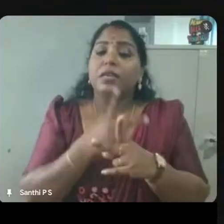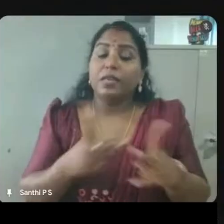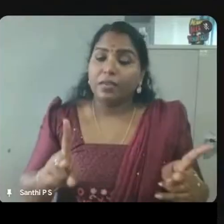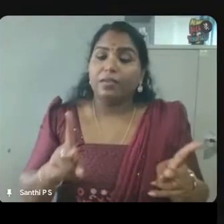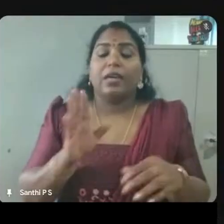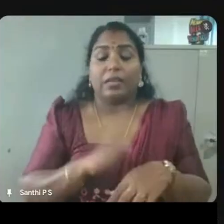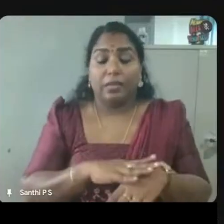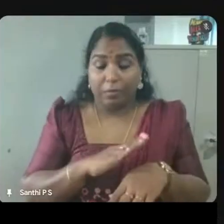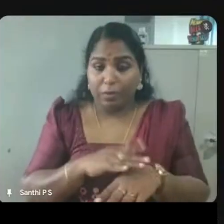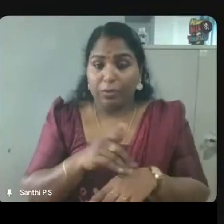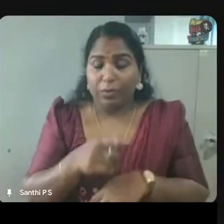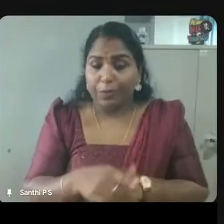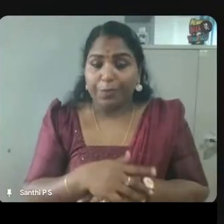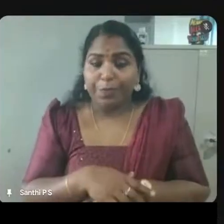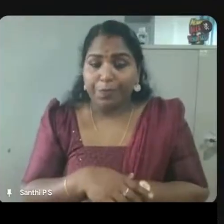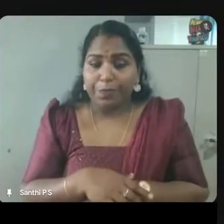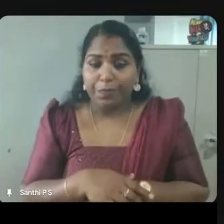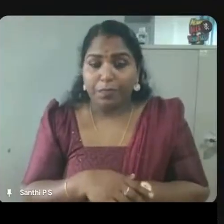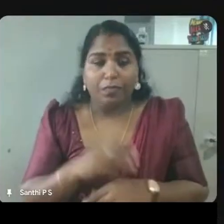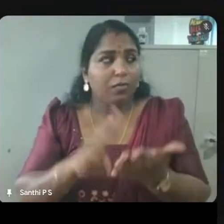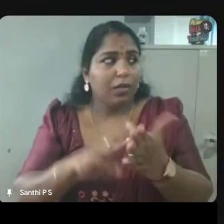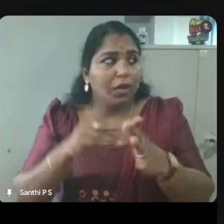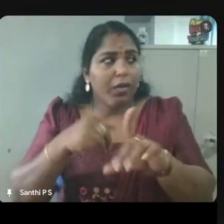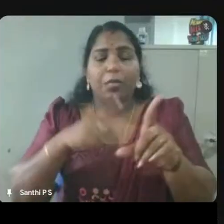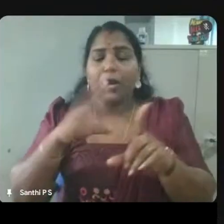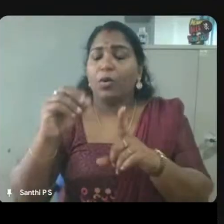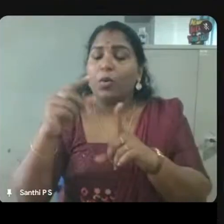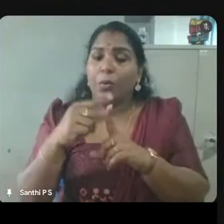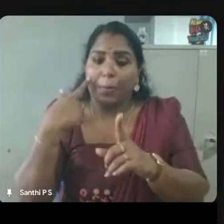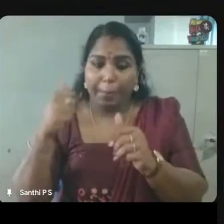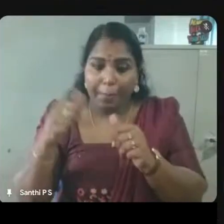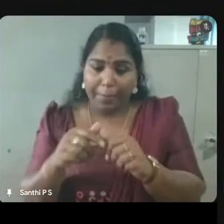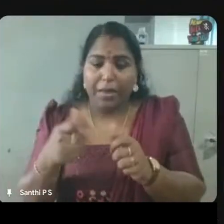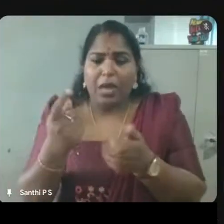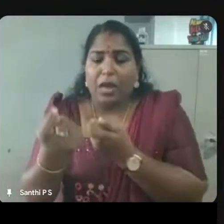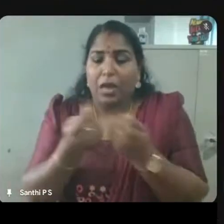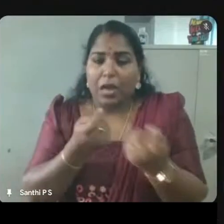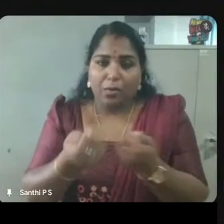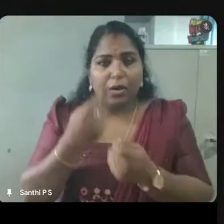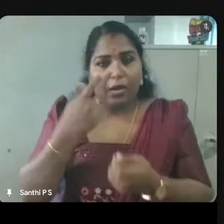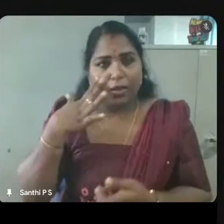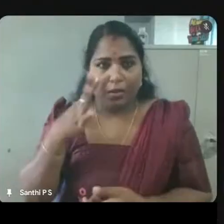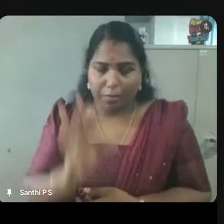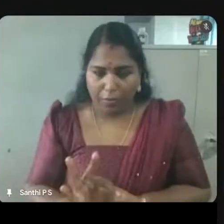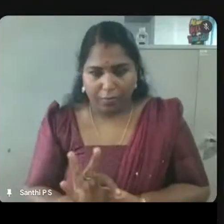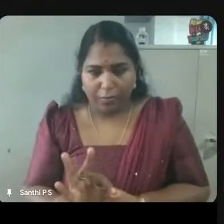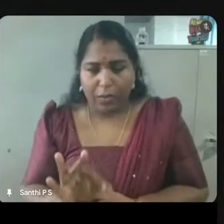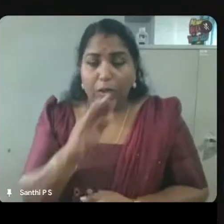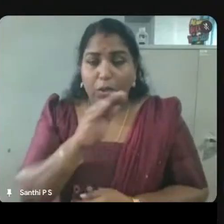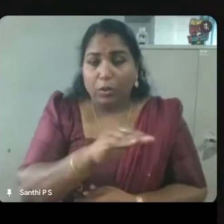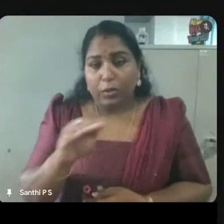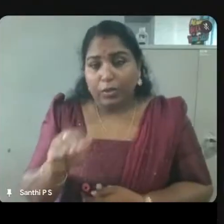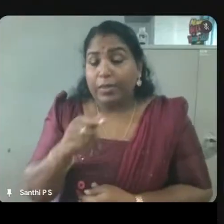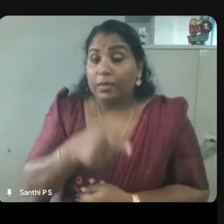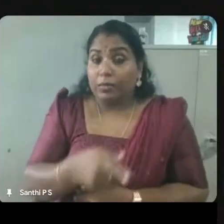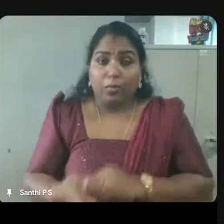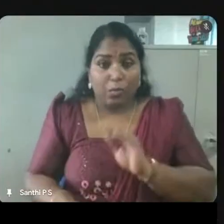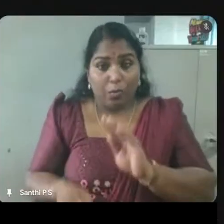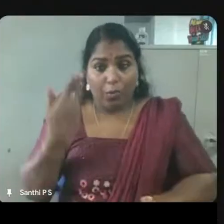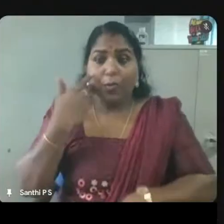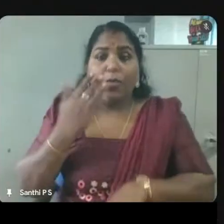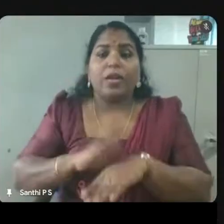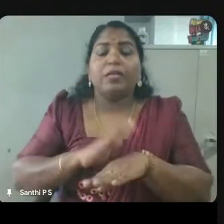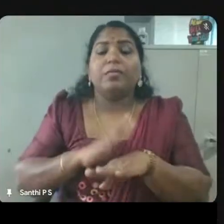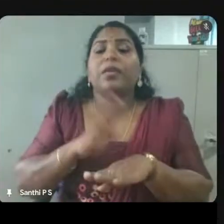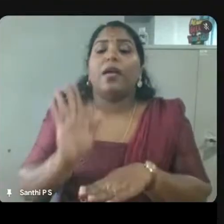മയോപ്പിയ കൺട്രോൾ ചെയ്ത് നിർത്തുക എന്നുള്ളത് വളരെ വളരെ ഇമ്പോർട്ടൻ്റ് ആണ്. കുട്ടികളിലാണ് ഇത് ഏറ്റവും ഏറ്റവും അധികം നമ്മൾ ശ്രദ്ധിക്കേണ്ടത്, കുട്ടികൾ വളരുന്നത്